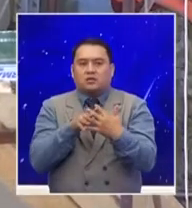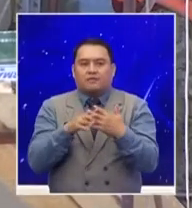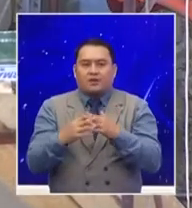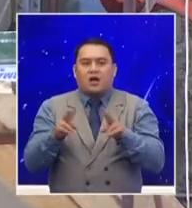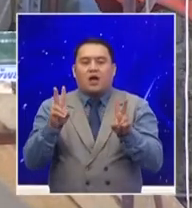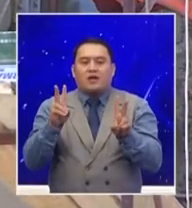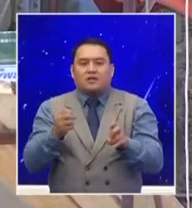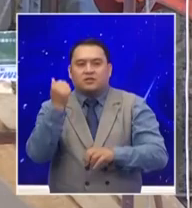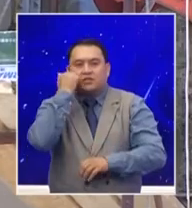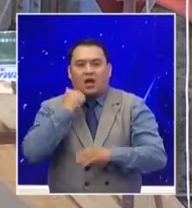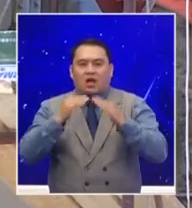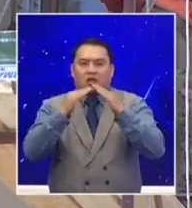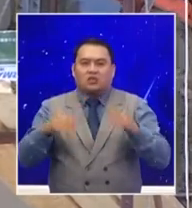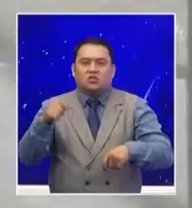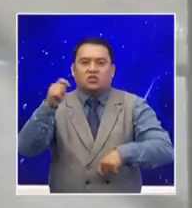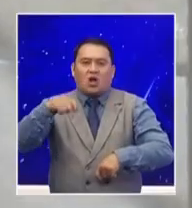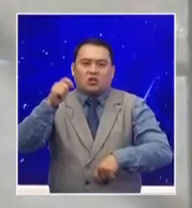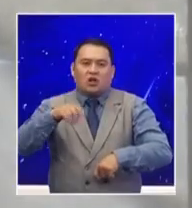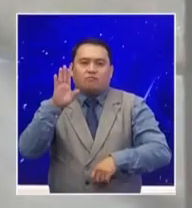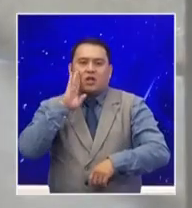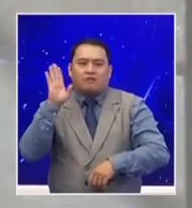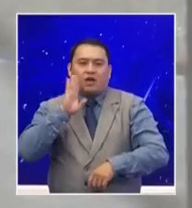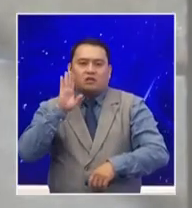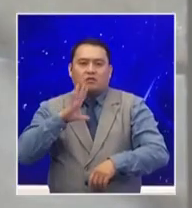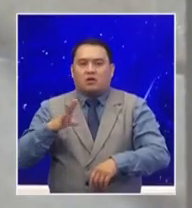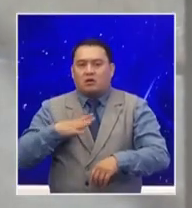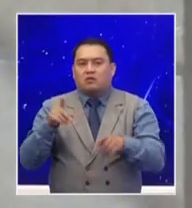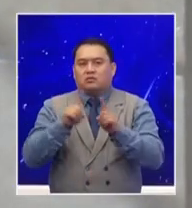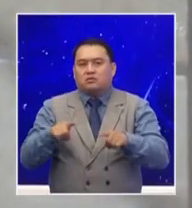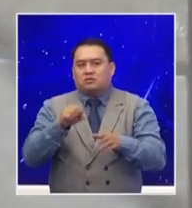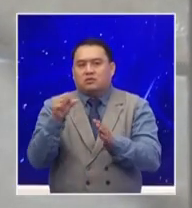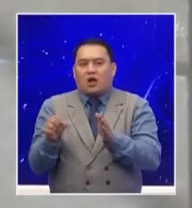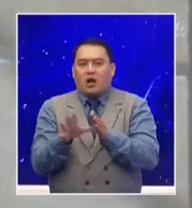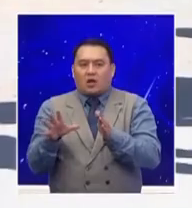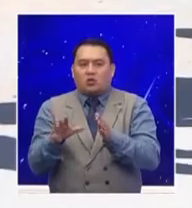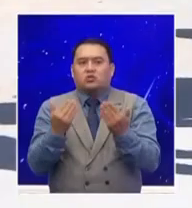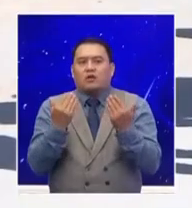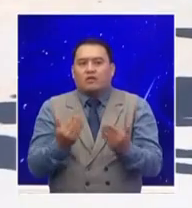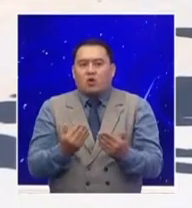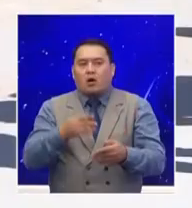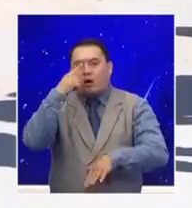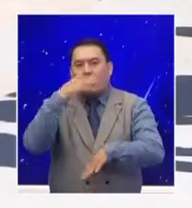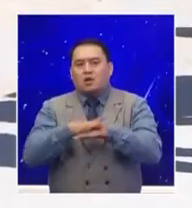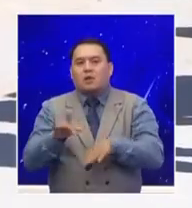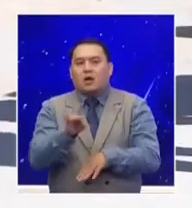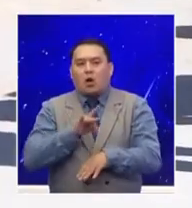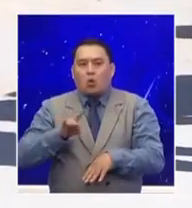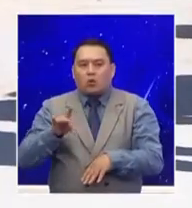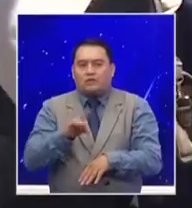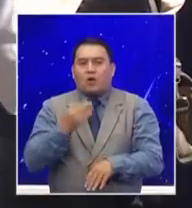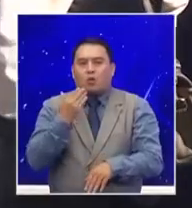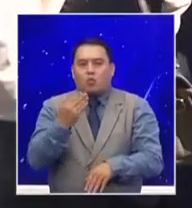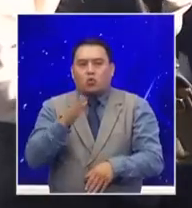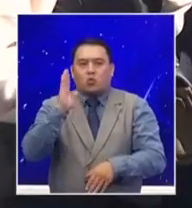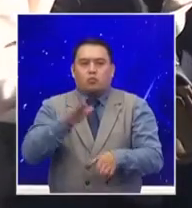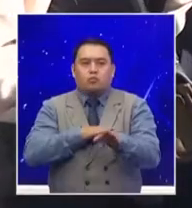Ельбесыгы». Старая крыша протекала, что часто являлось причиной неоднократного замыкания электропроводки. По словам акима района Махабата Бигельдиева,